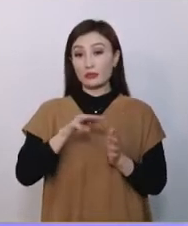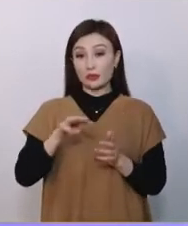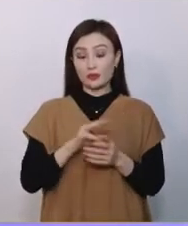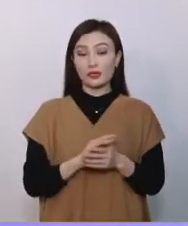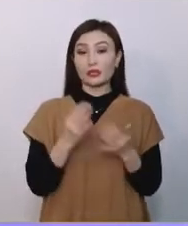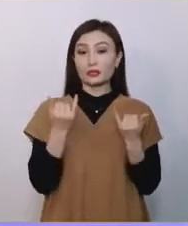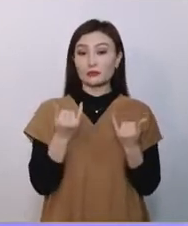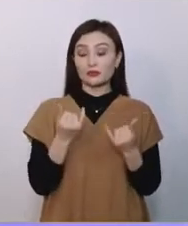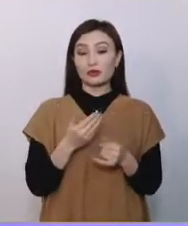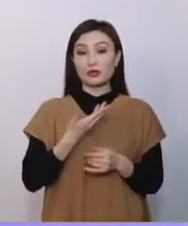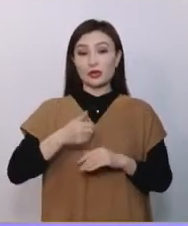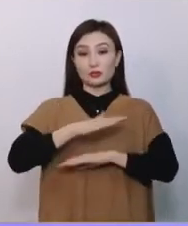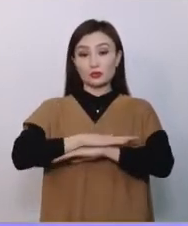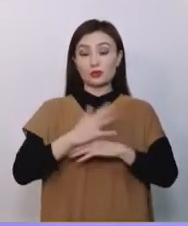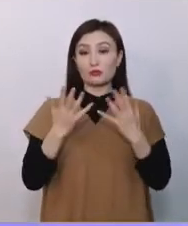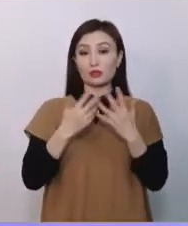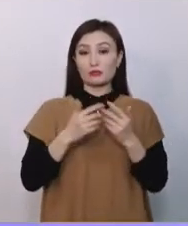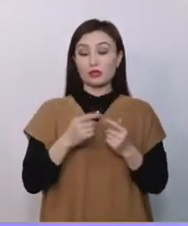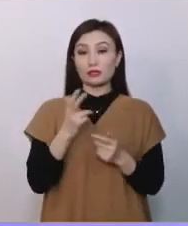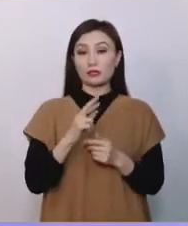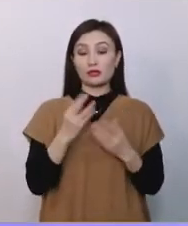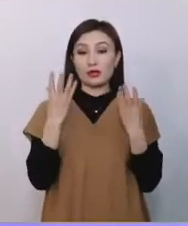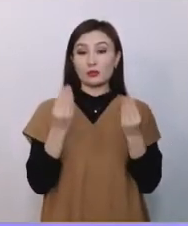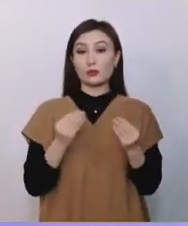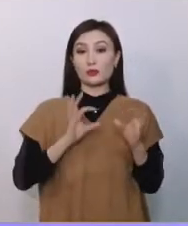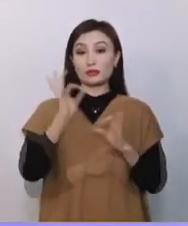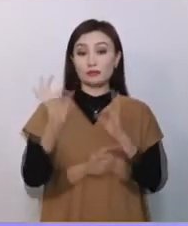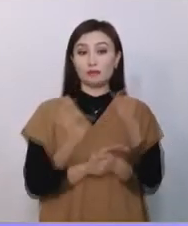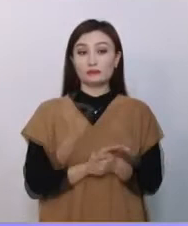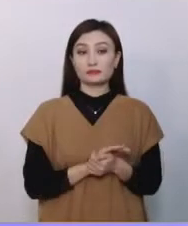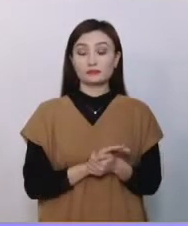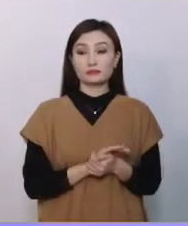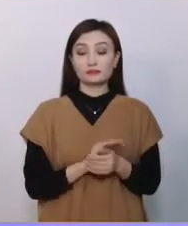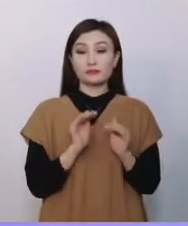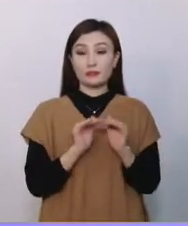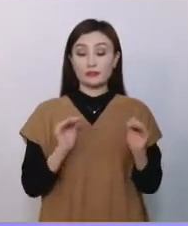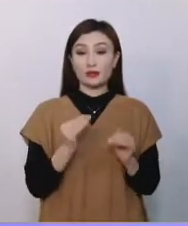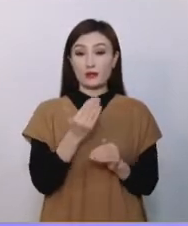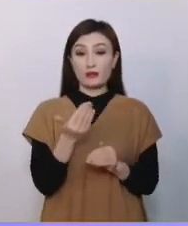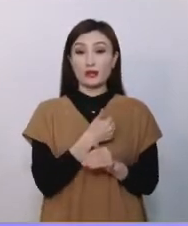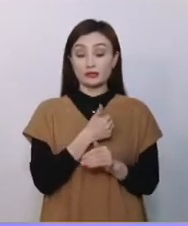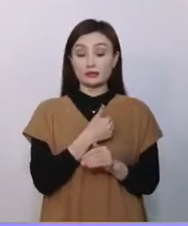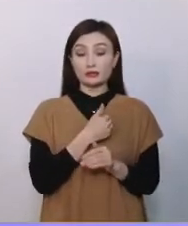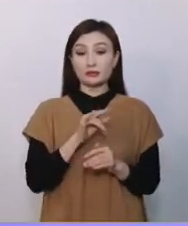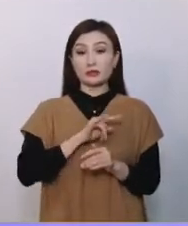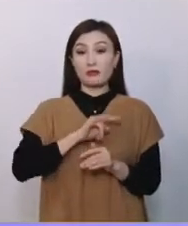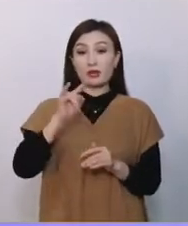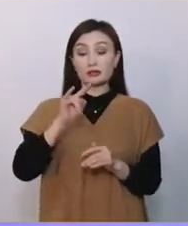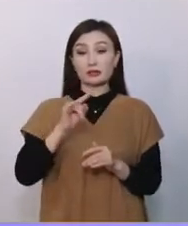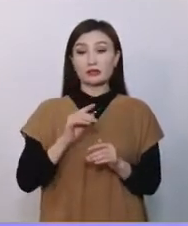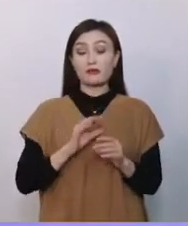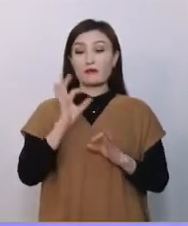сегодня наш урок математики посвящен в ко дню космонавтики ребята а вы хотите полететь